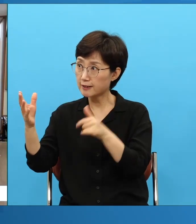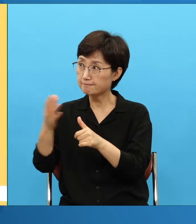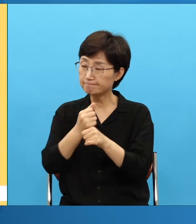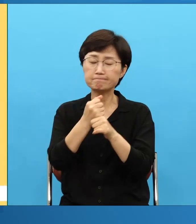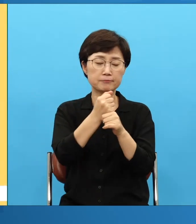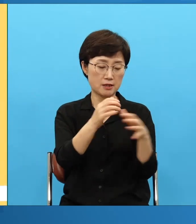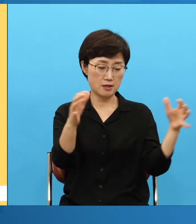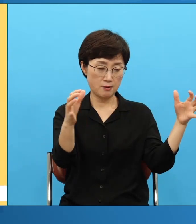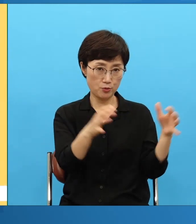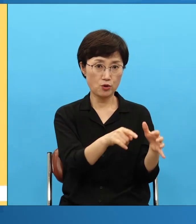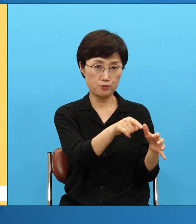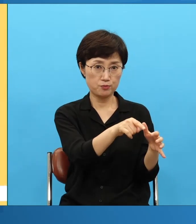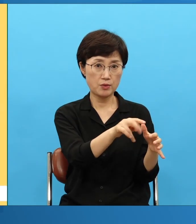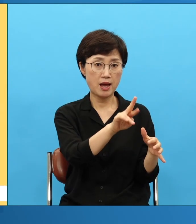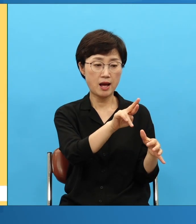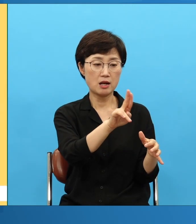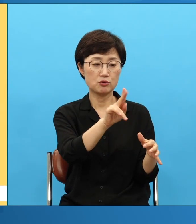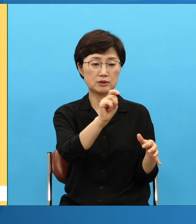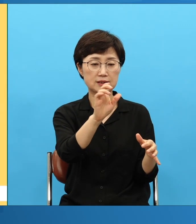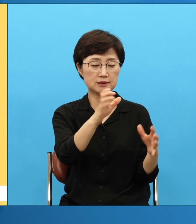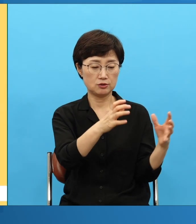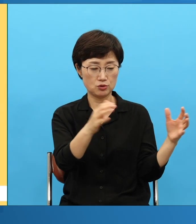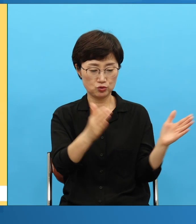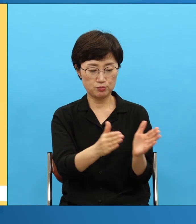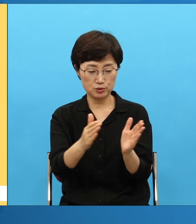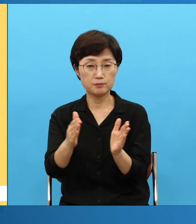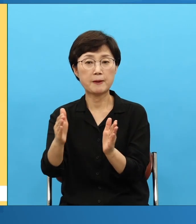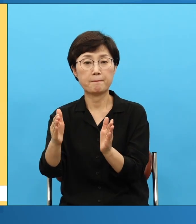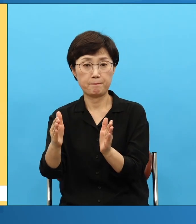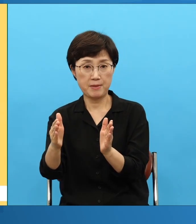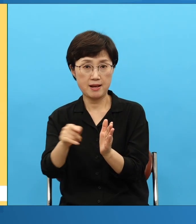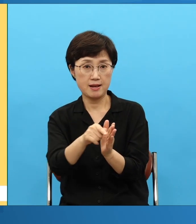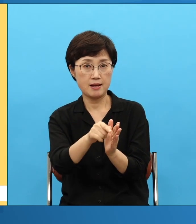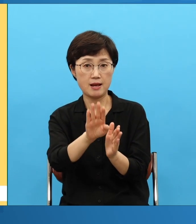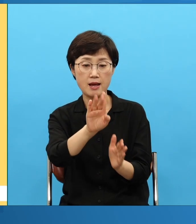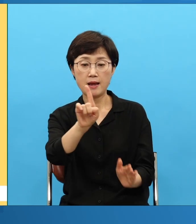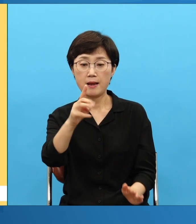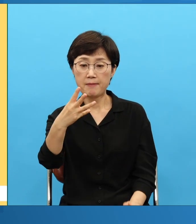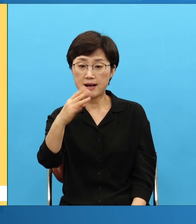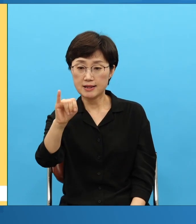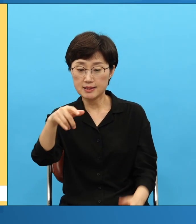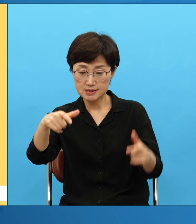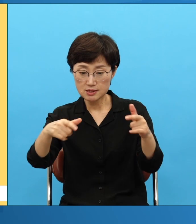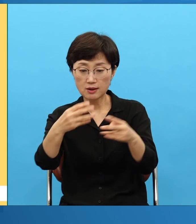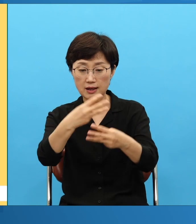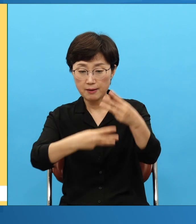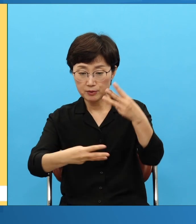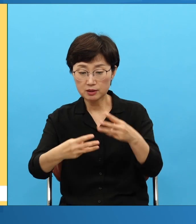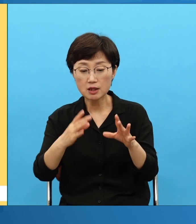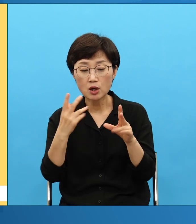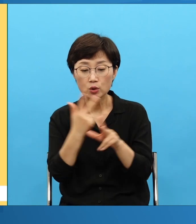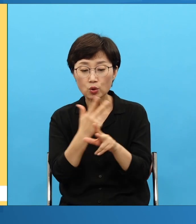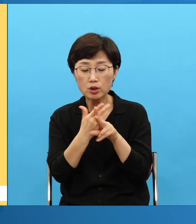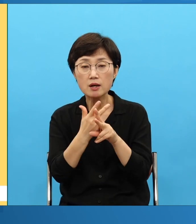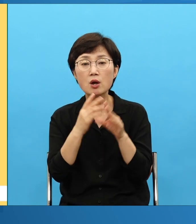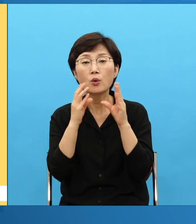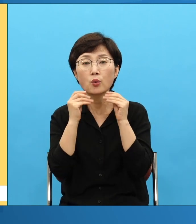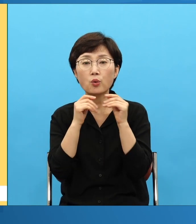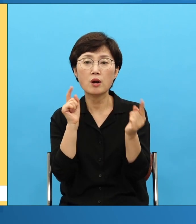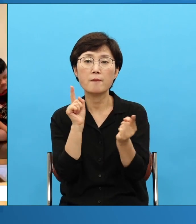잡고 RUTC를 준비했어. 발리 랩넌트들은 매주 토요일에 RUTC로